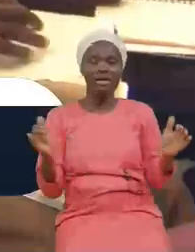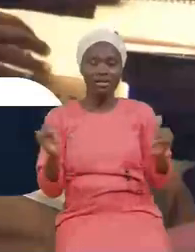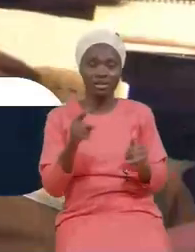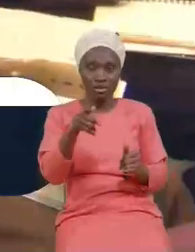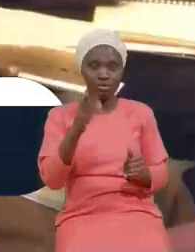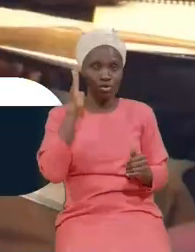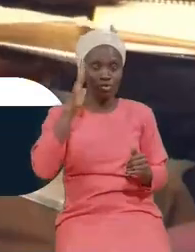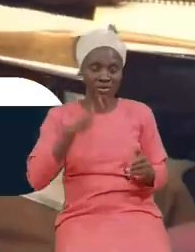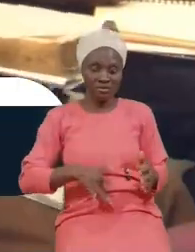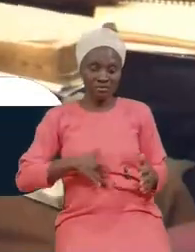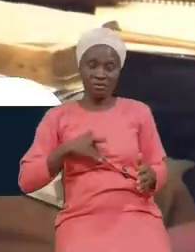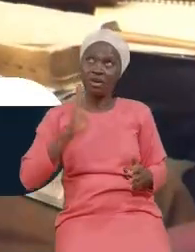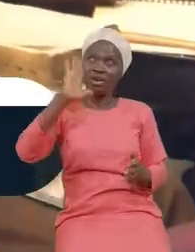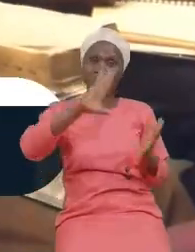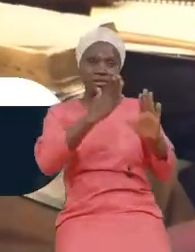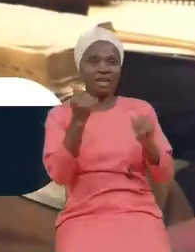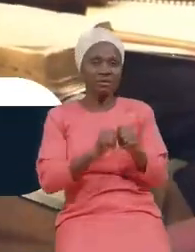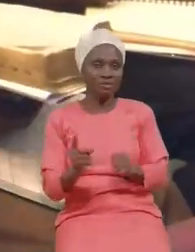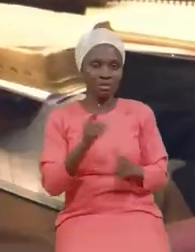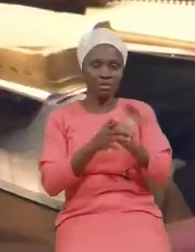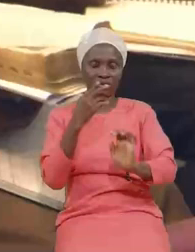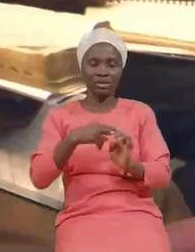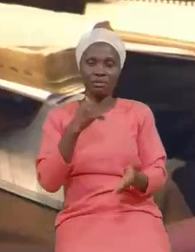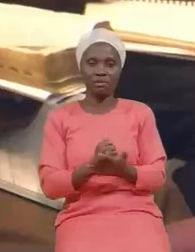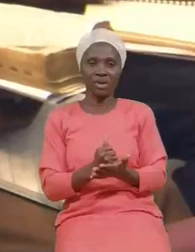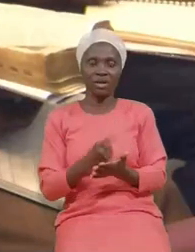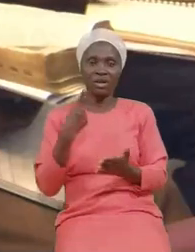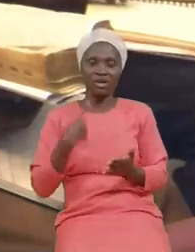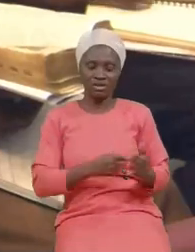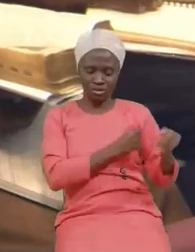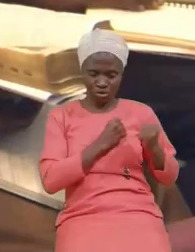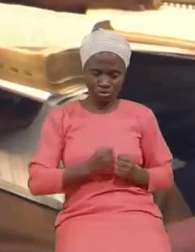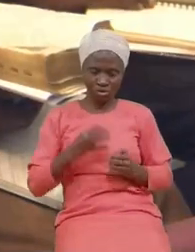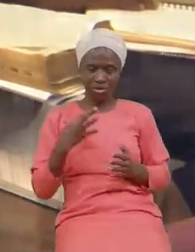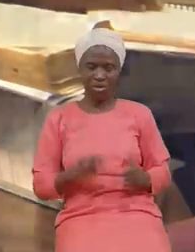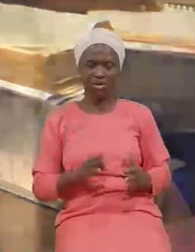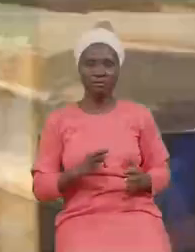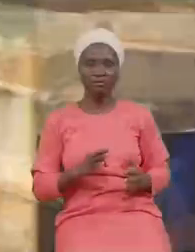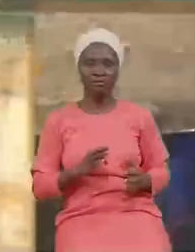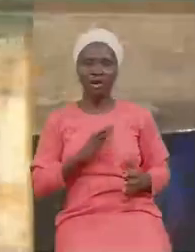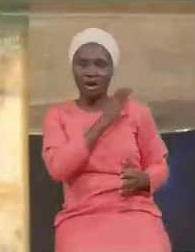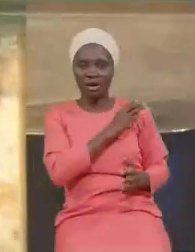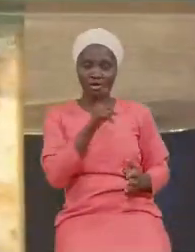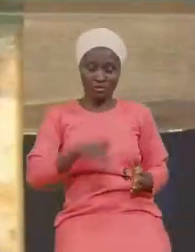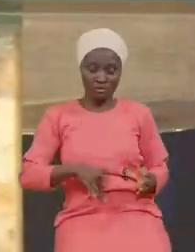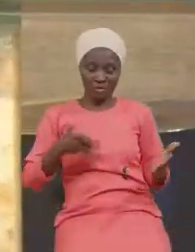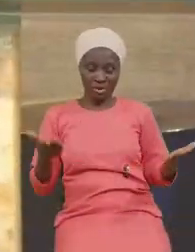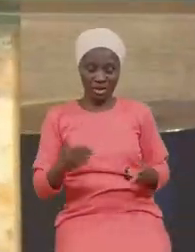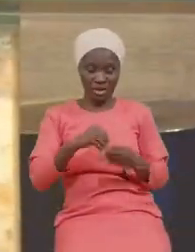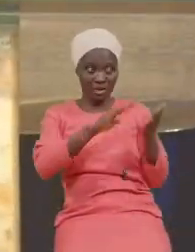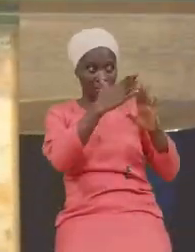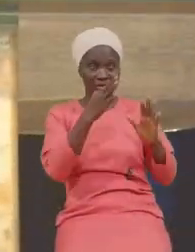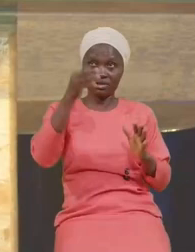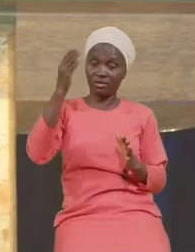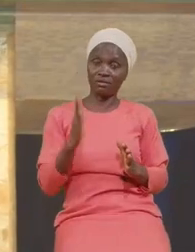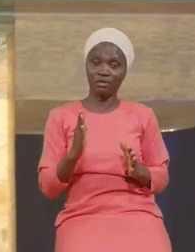la force du caractère que vous sentez ici en présence du Seigneur la même force de